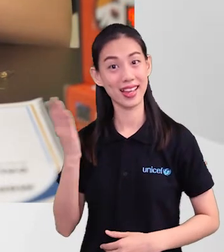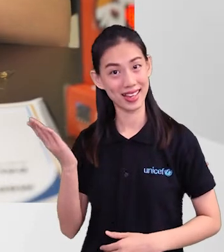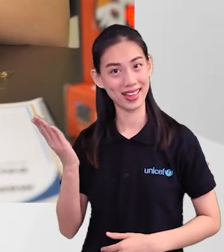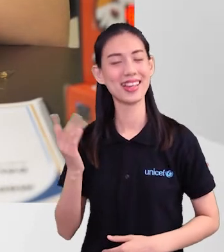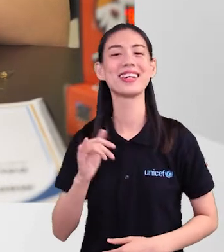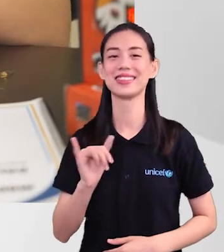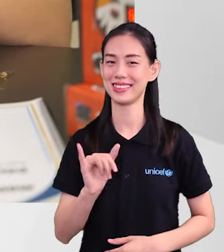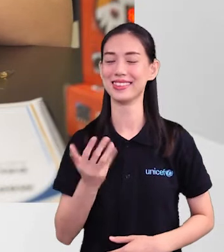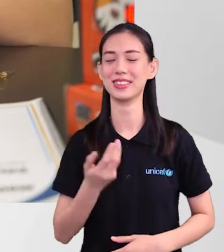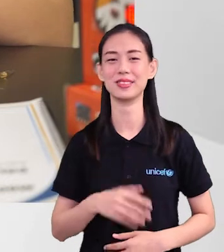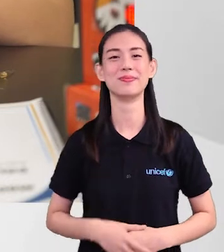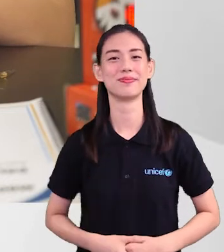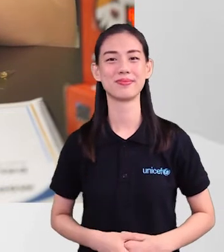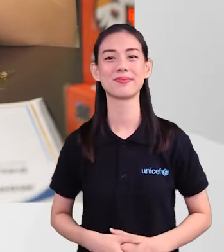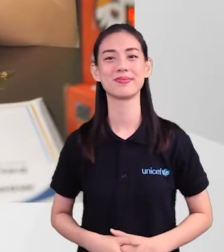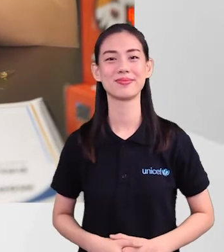Seperti ini.